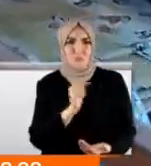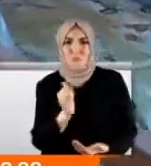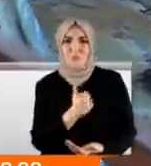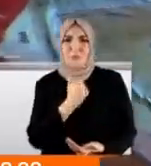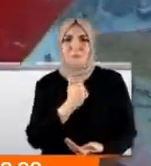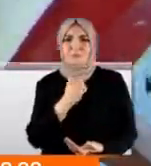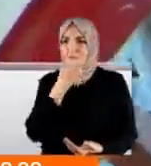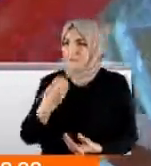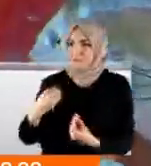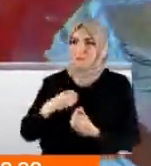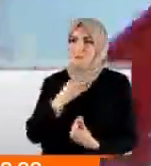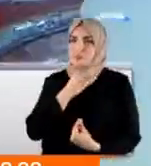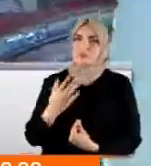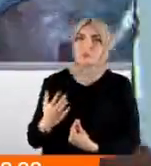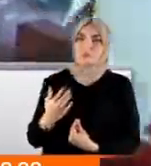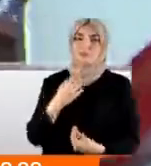olmam.